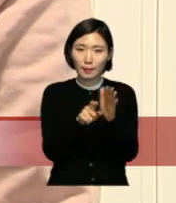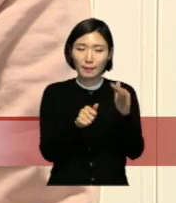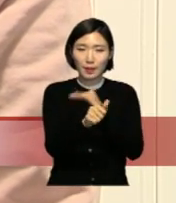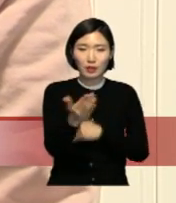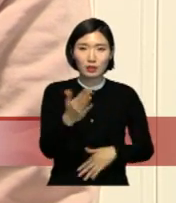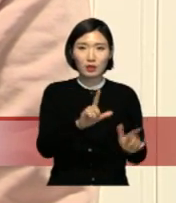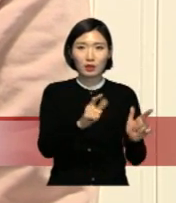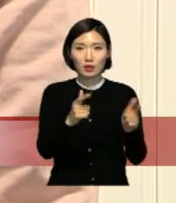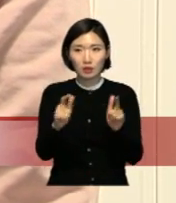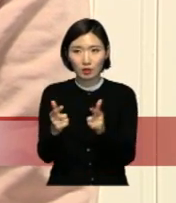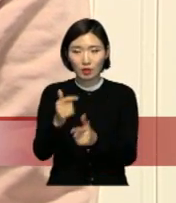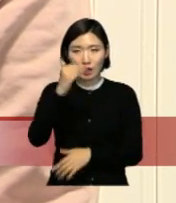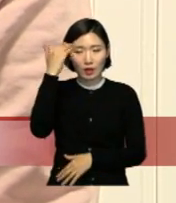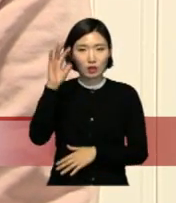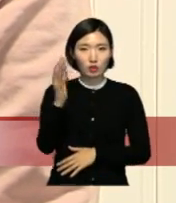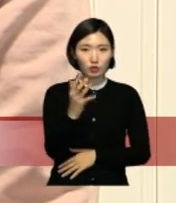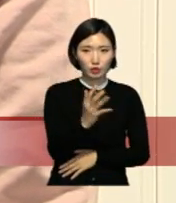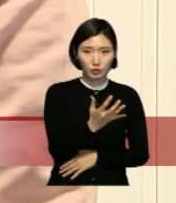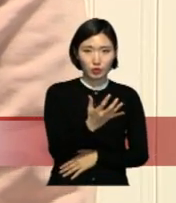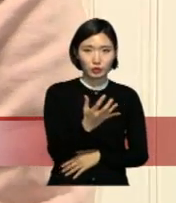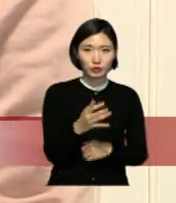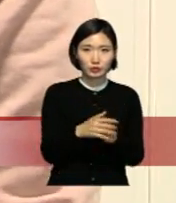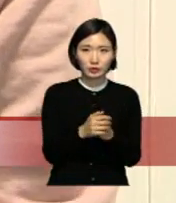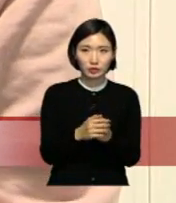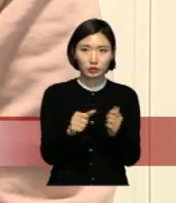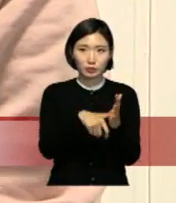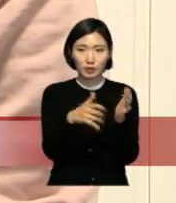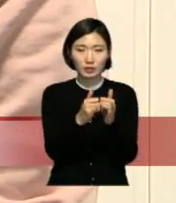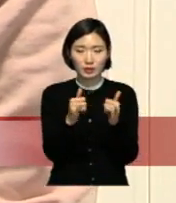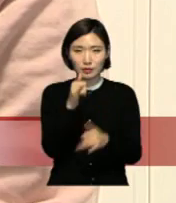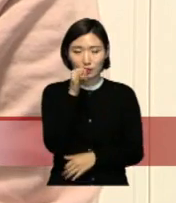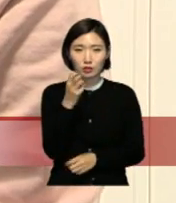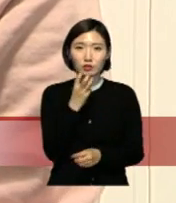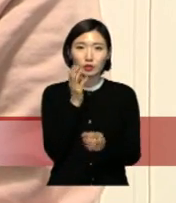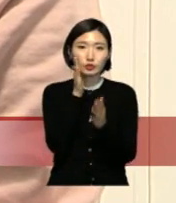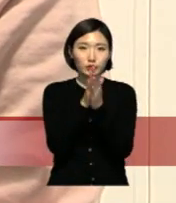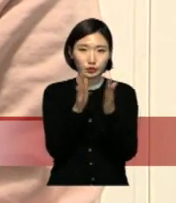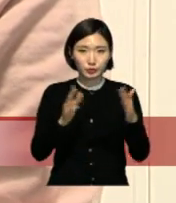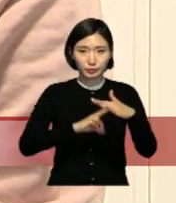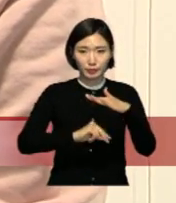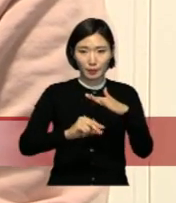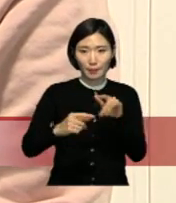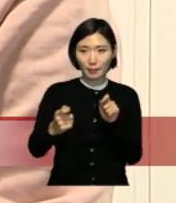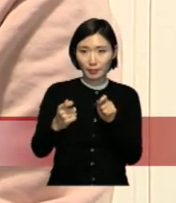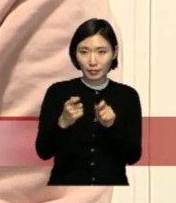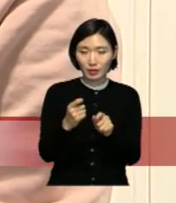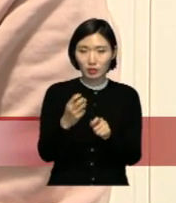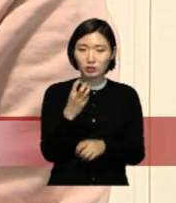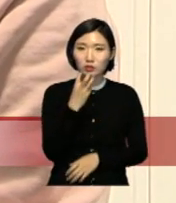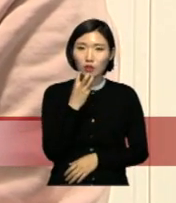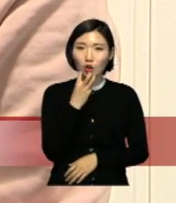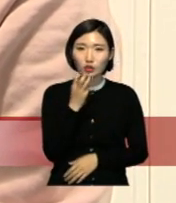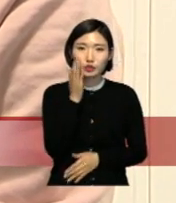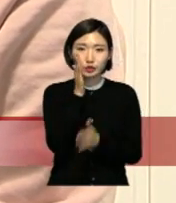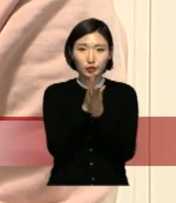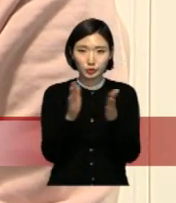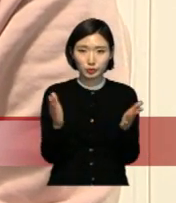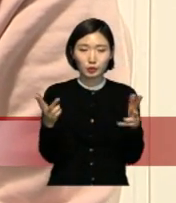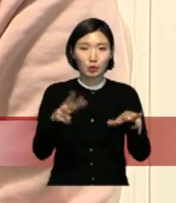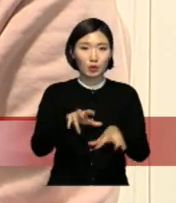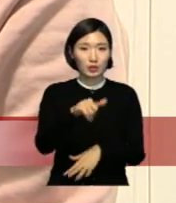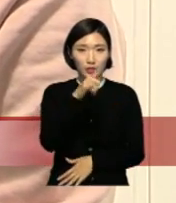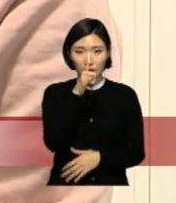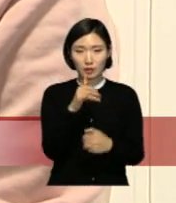다양한 한류 스타들이 있어서 그거 보러 왔어요. 서울숲역이랑도 가깝고 서울숲 공원도 있고 해서